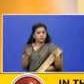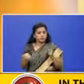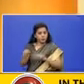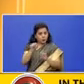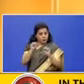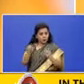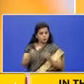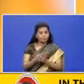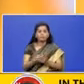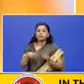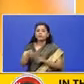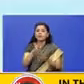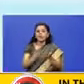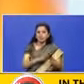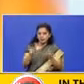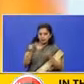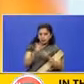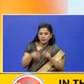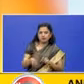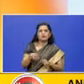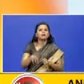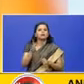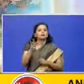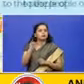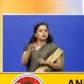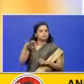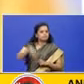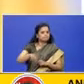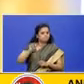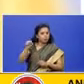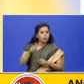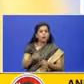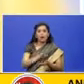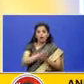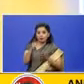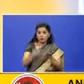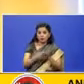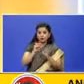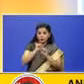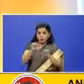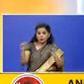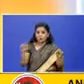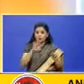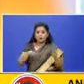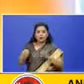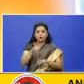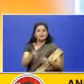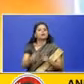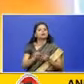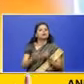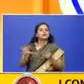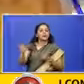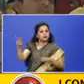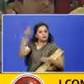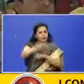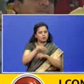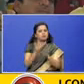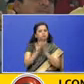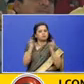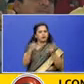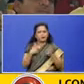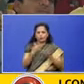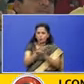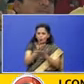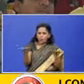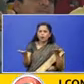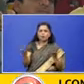तरह मध्य प्रदेश, छत्तीसगढ़ और हरियाणा भी अपने राज्य दिवस मनाएंगे। मैं इन सभी